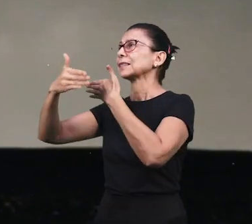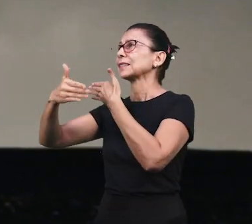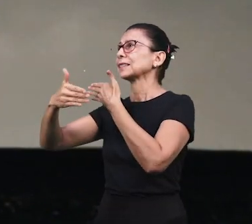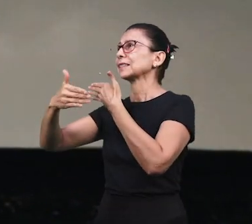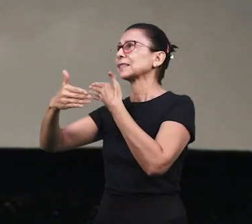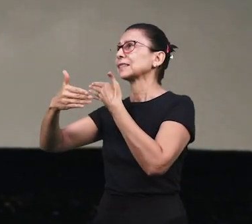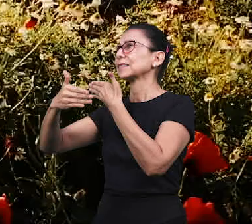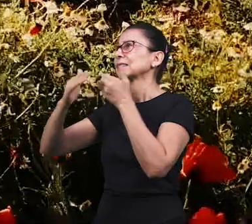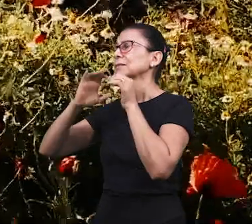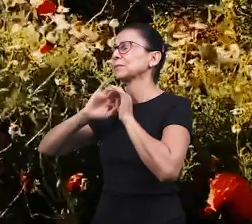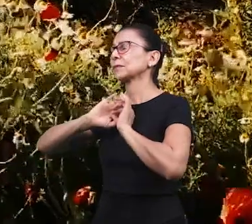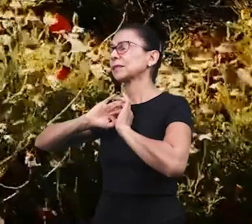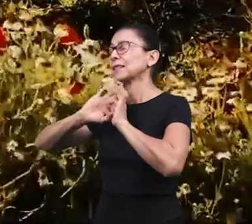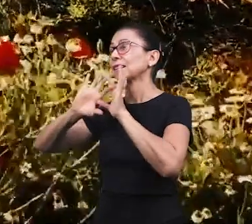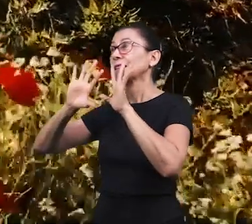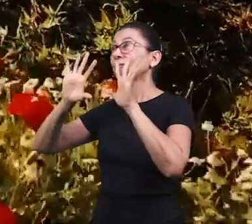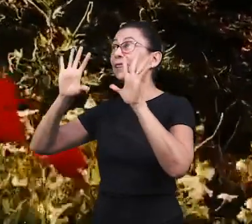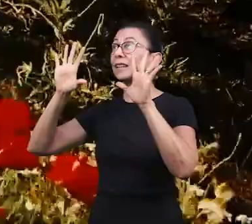pés.